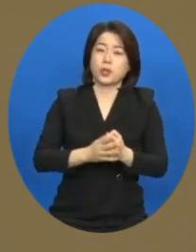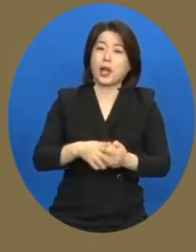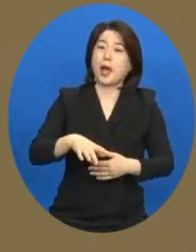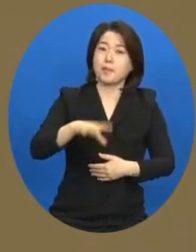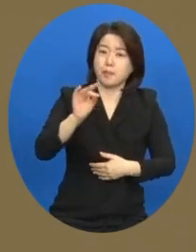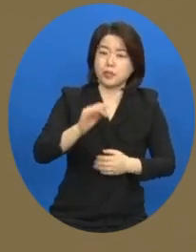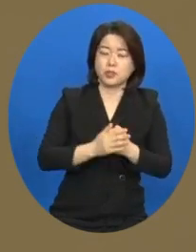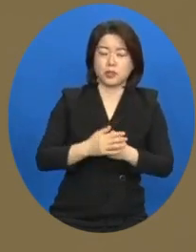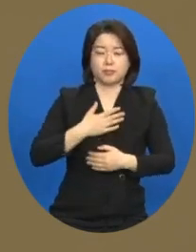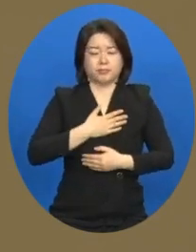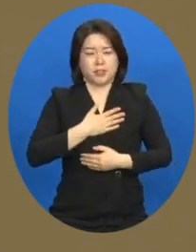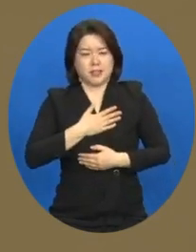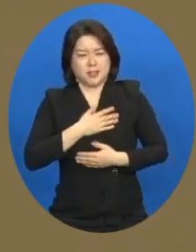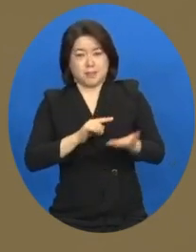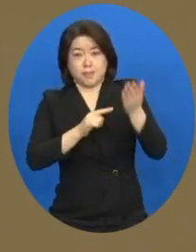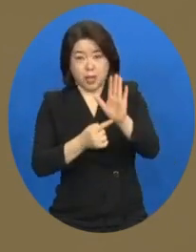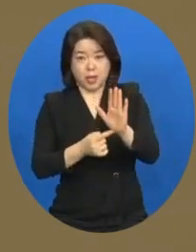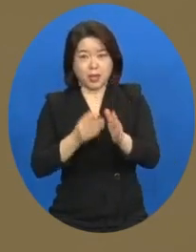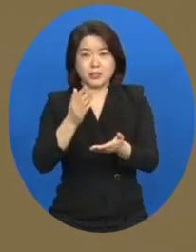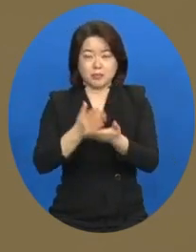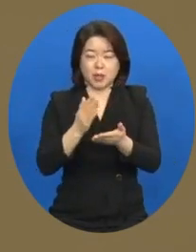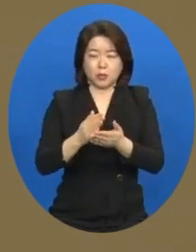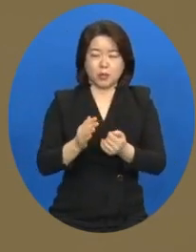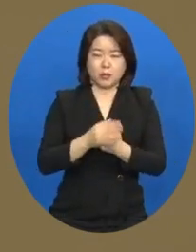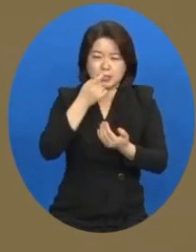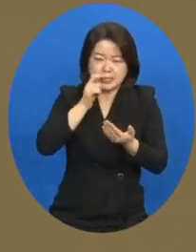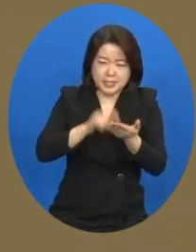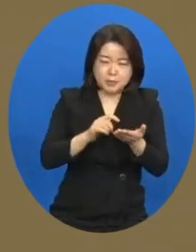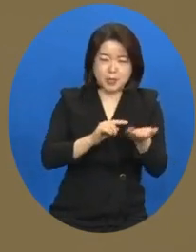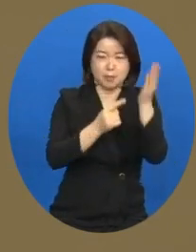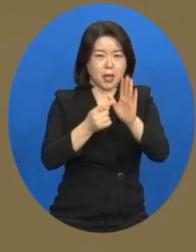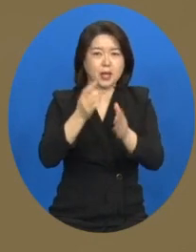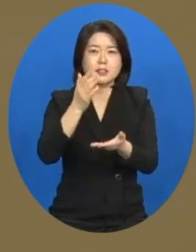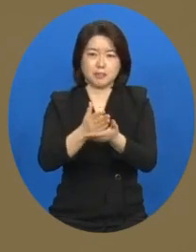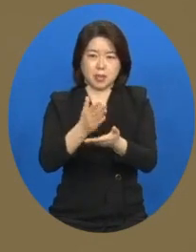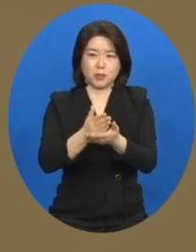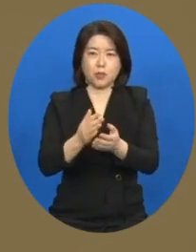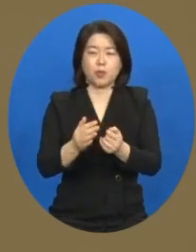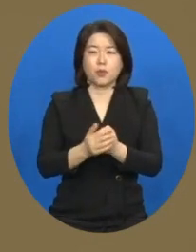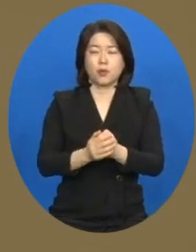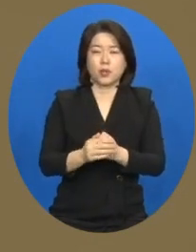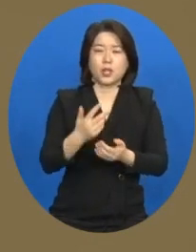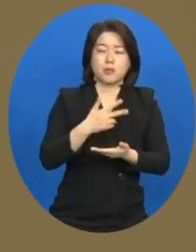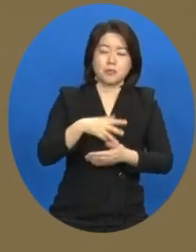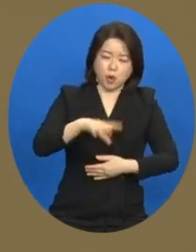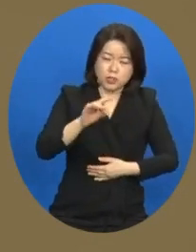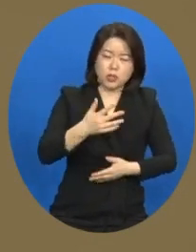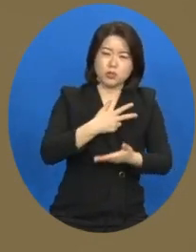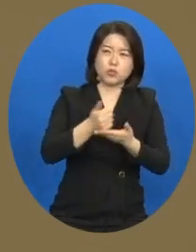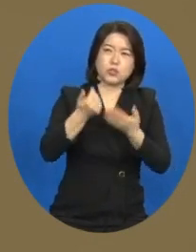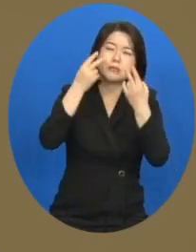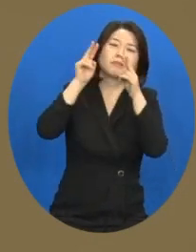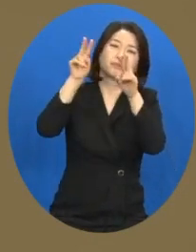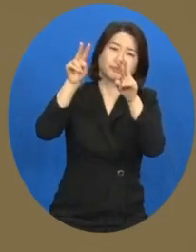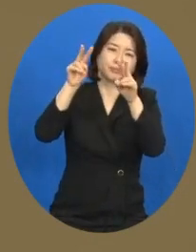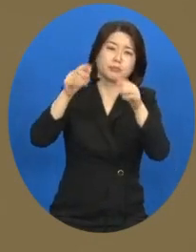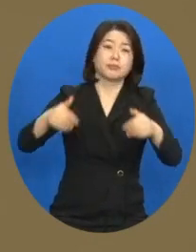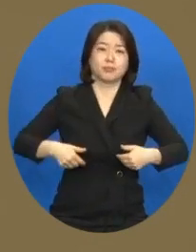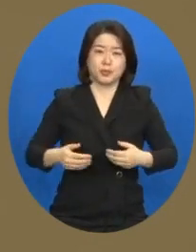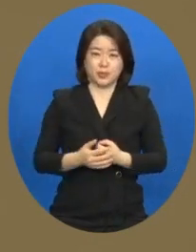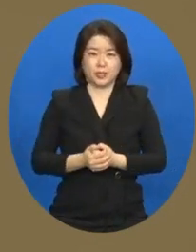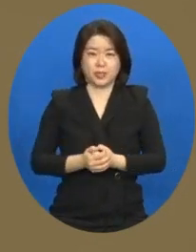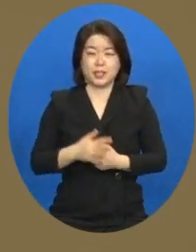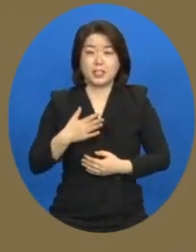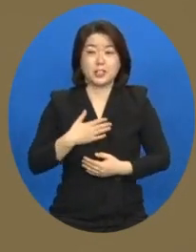먼저 감정으로 대하거나 섣불리 반응하지 말고 주님을 바라봐야 됩니다. 저는